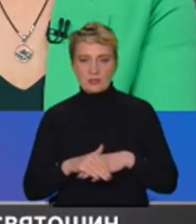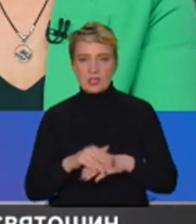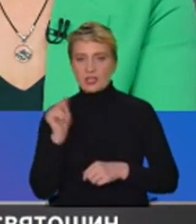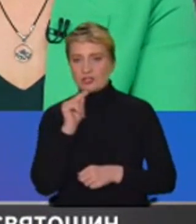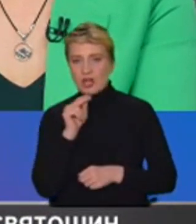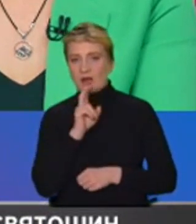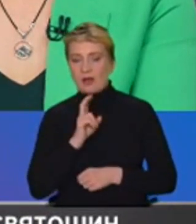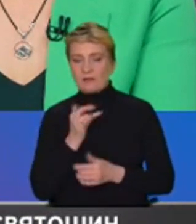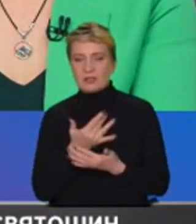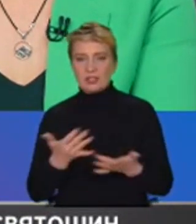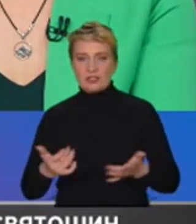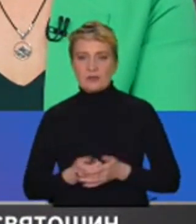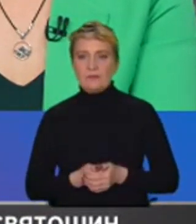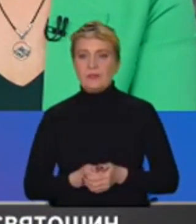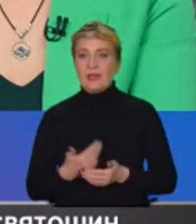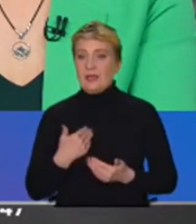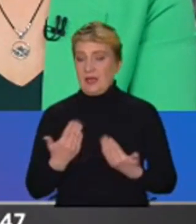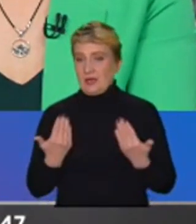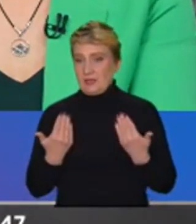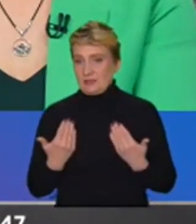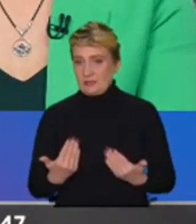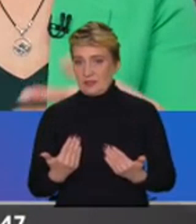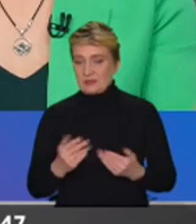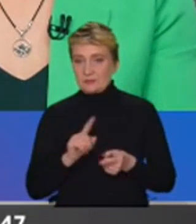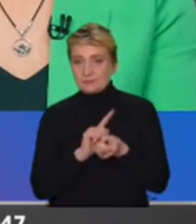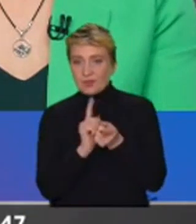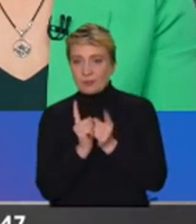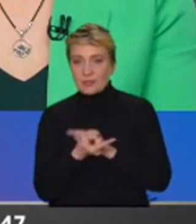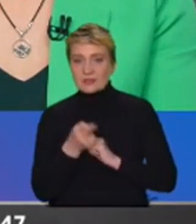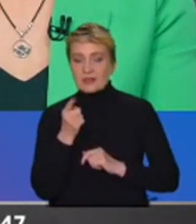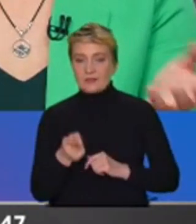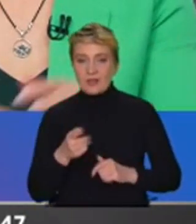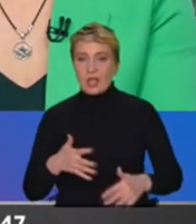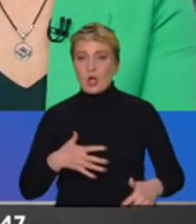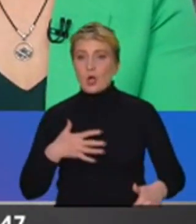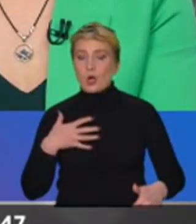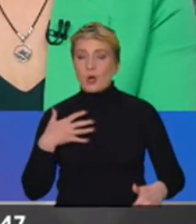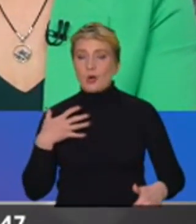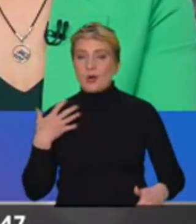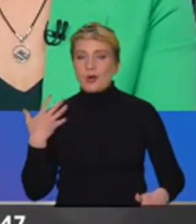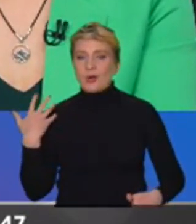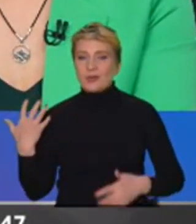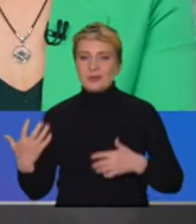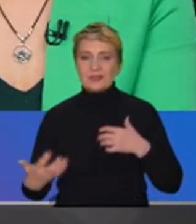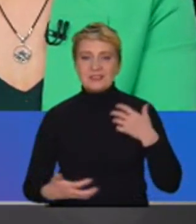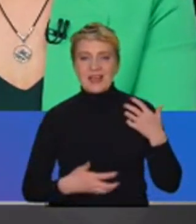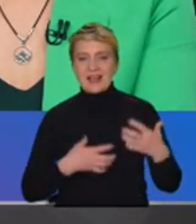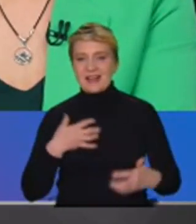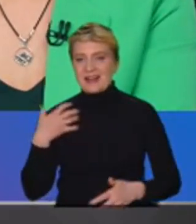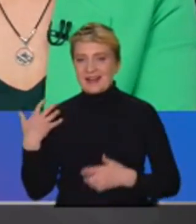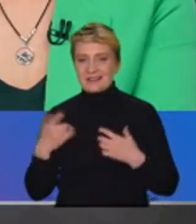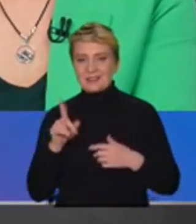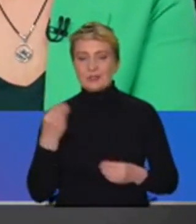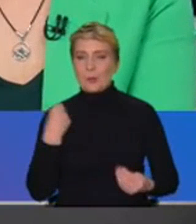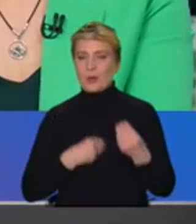інше. Я зараз так перефразую, ви роздягаєтесь для того, щоб одягати Збройні Сили України і тероборону,